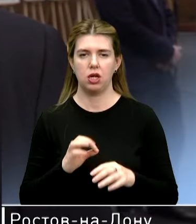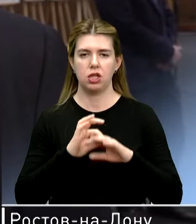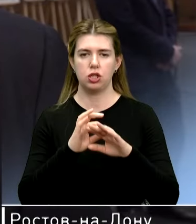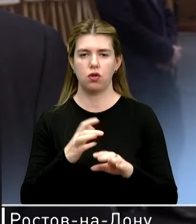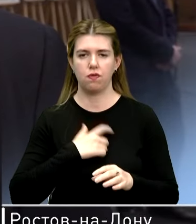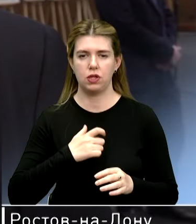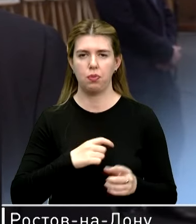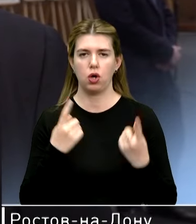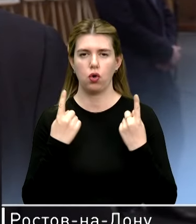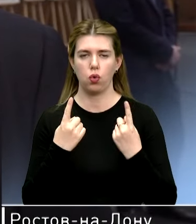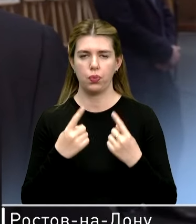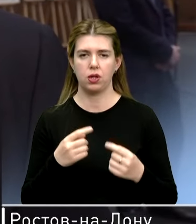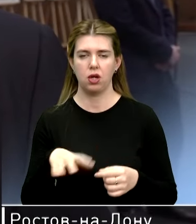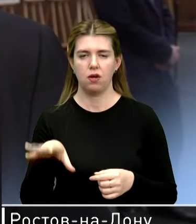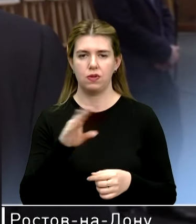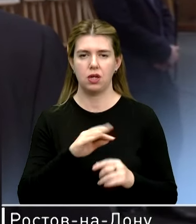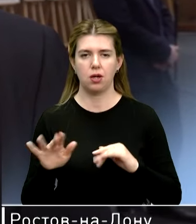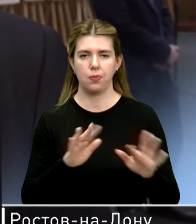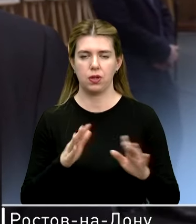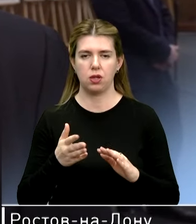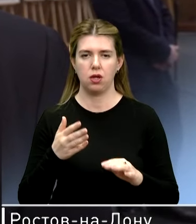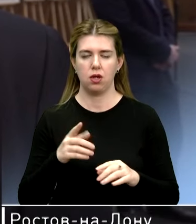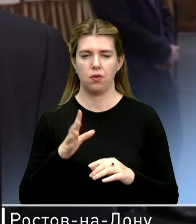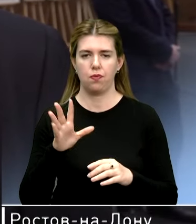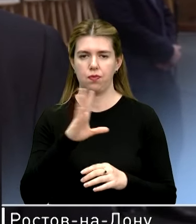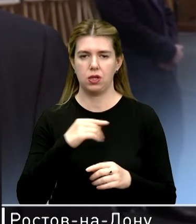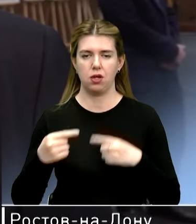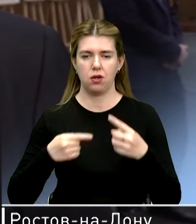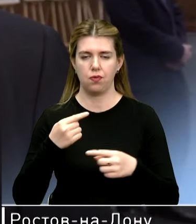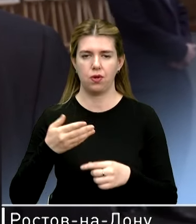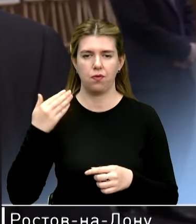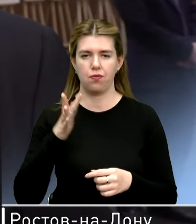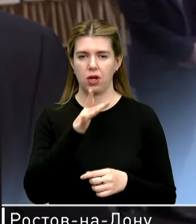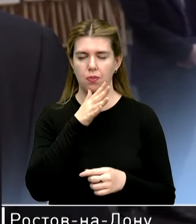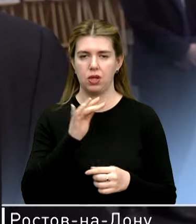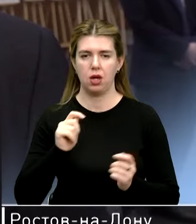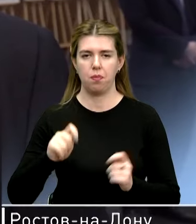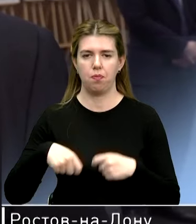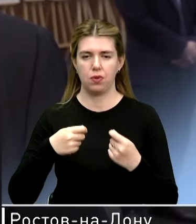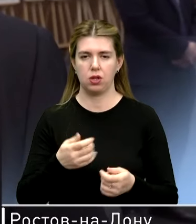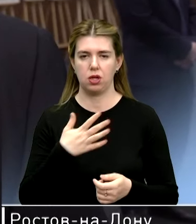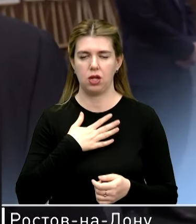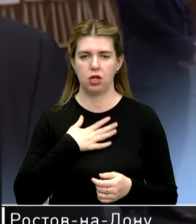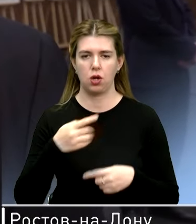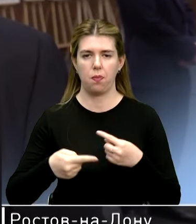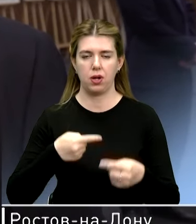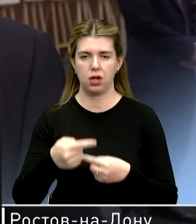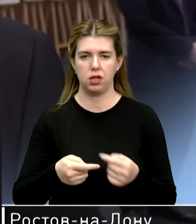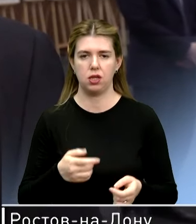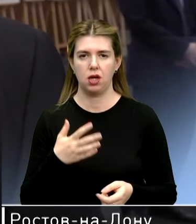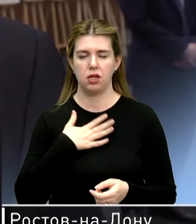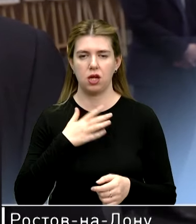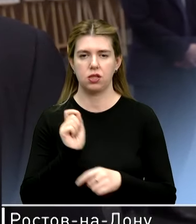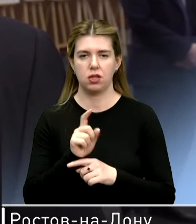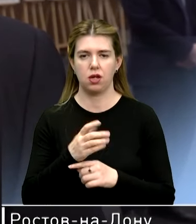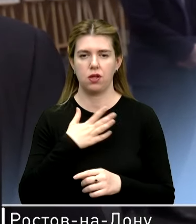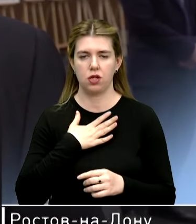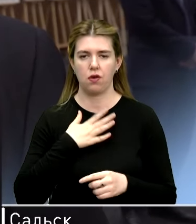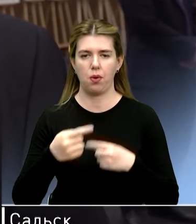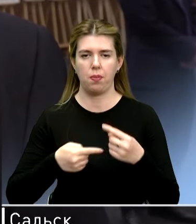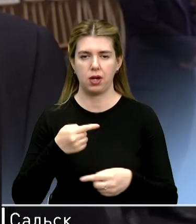себе грандиозность тех событий спокон веков и переносит в наше поколение. И задача